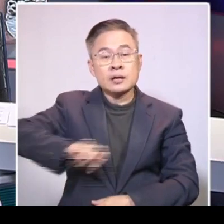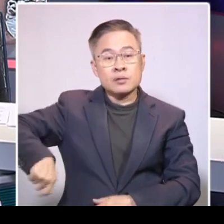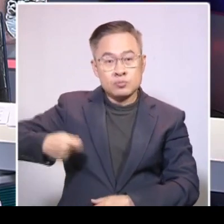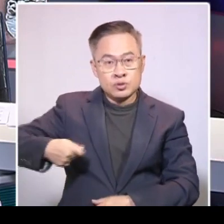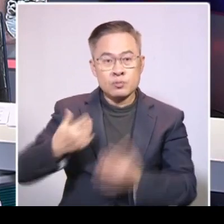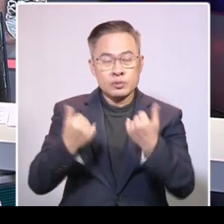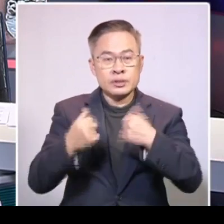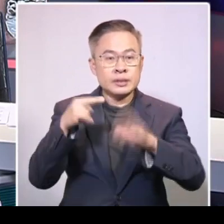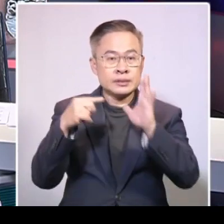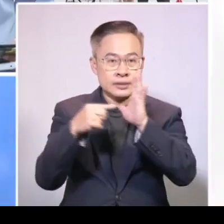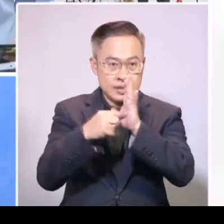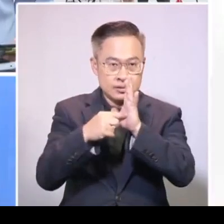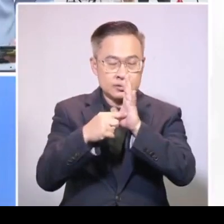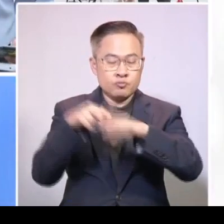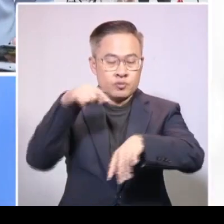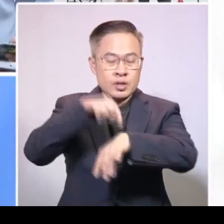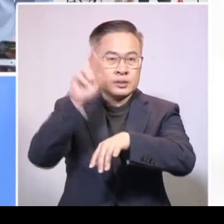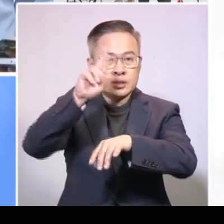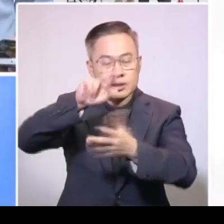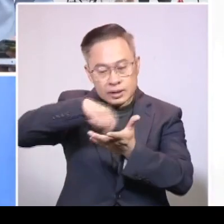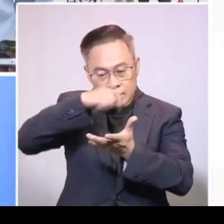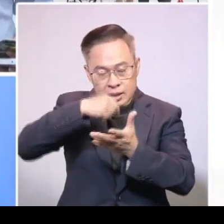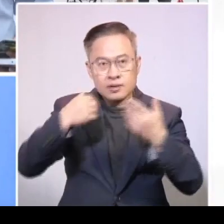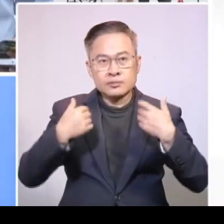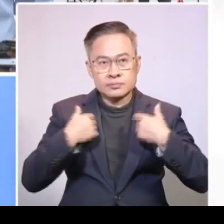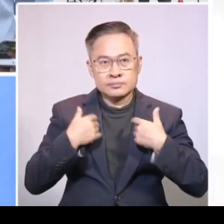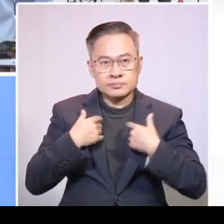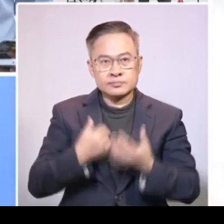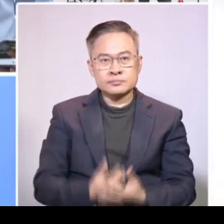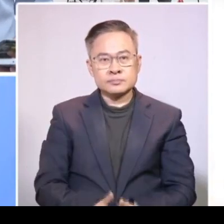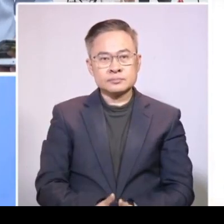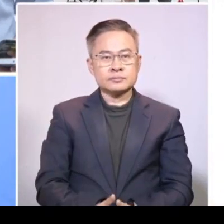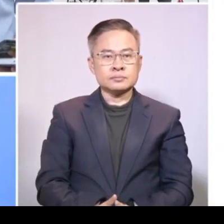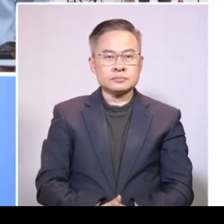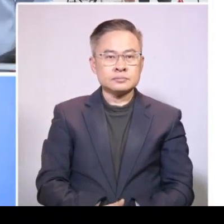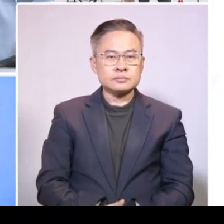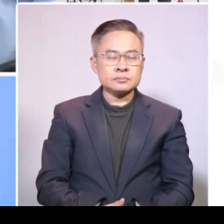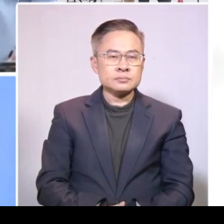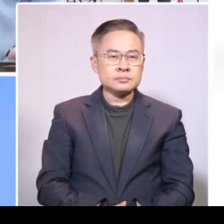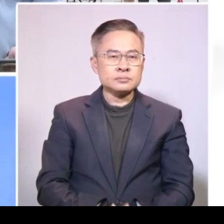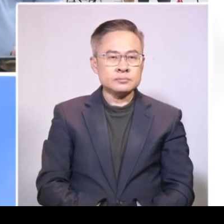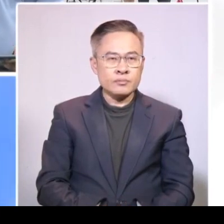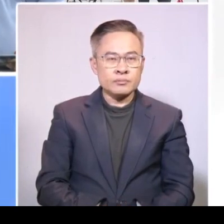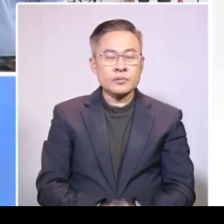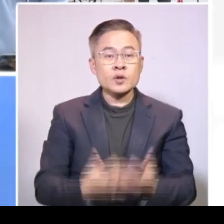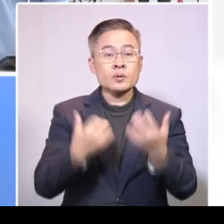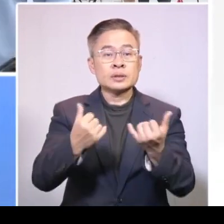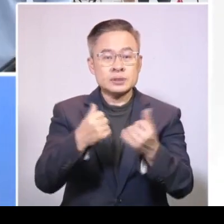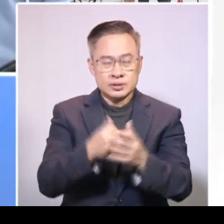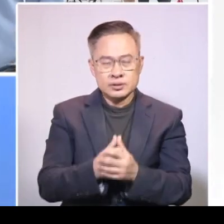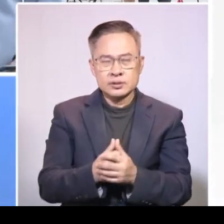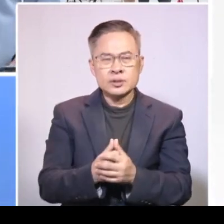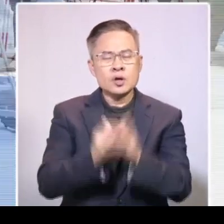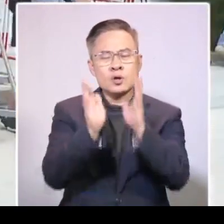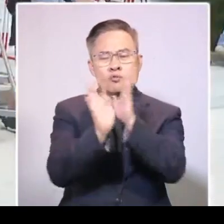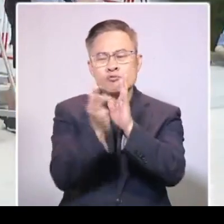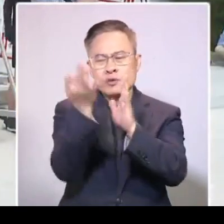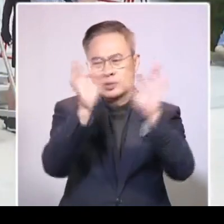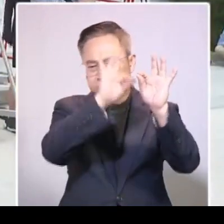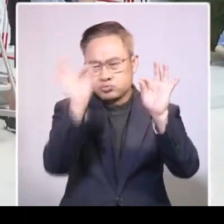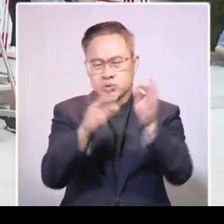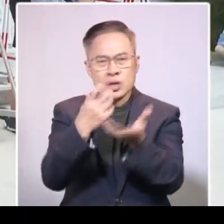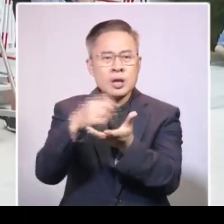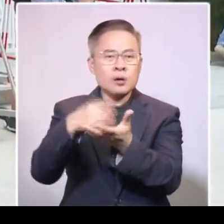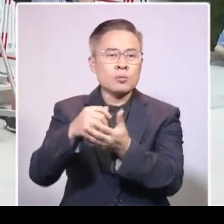าวเที่ยงกันด้วยคุณพิษณุแป้นวงรายงานสดเข้ามาครับ ครับซึ่งสมเด็จฮุนเซนได้โพสต์เฟซบุ๊กถึงการเดินทางมาในครั้